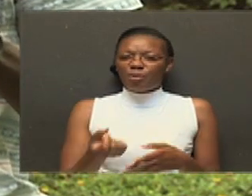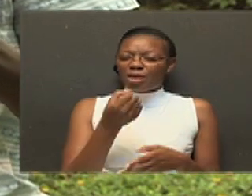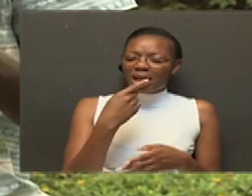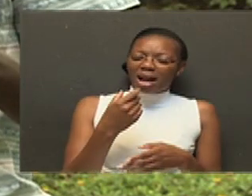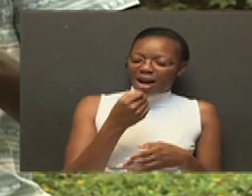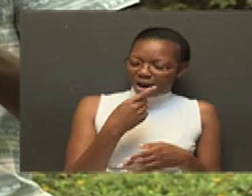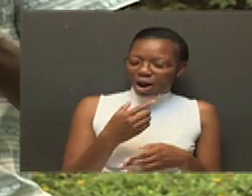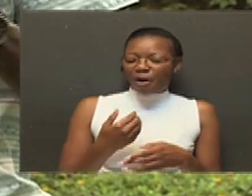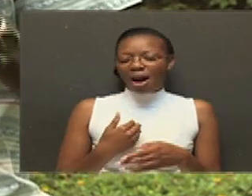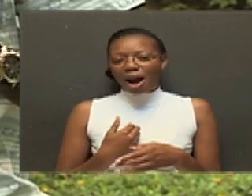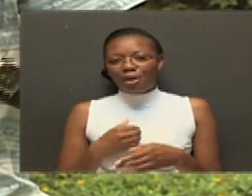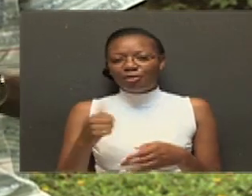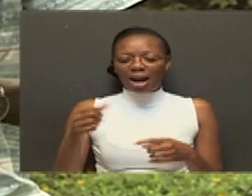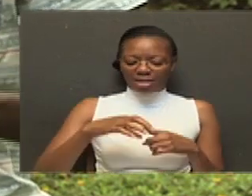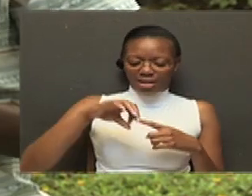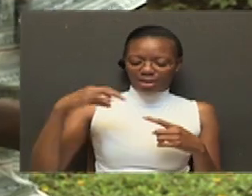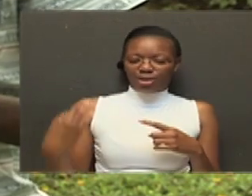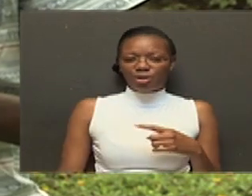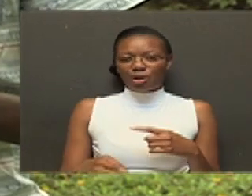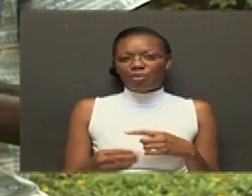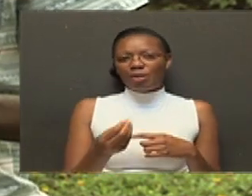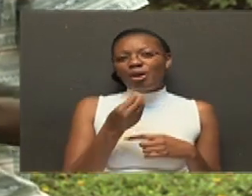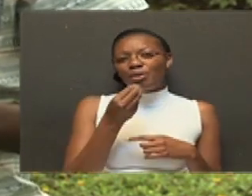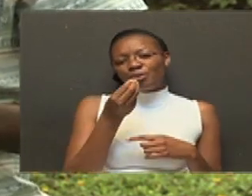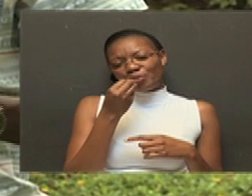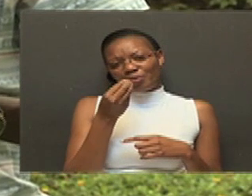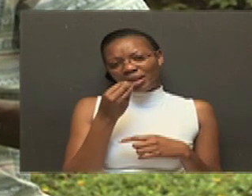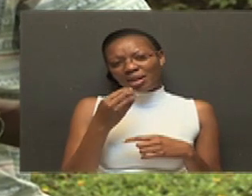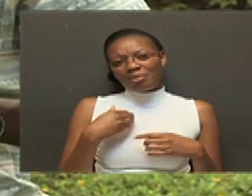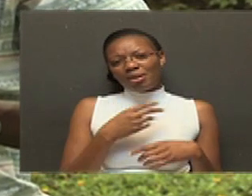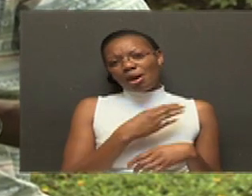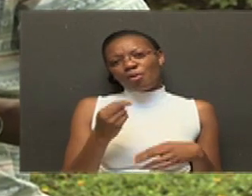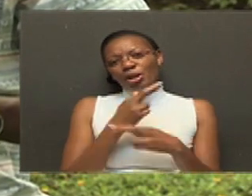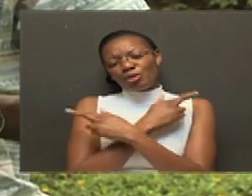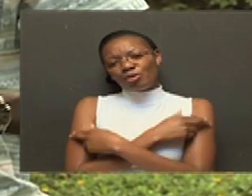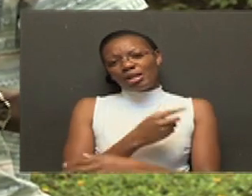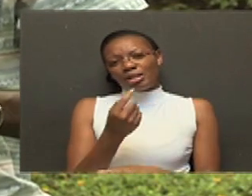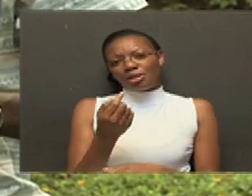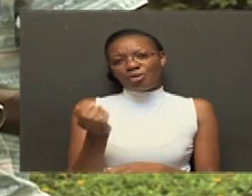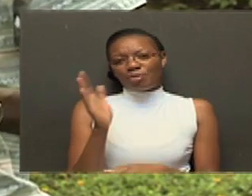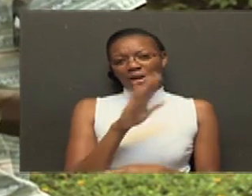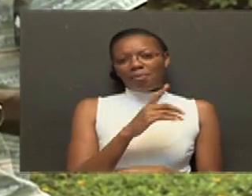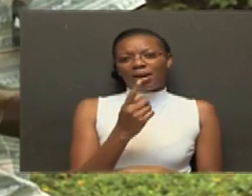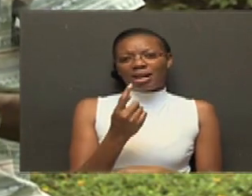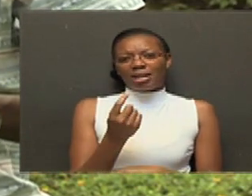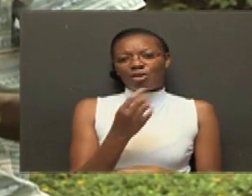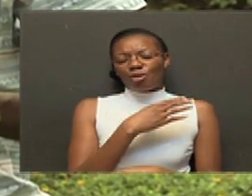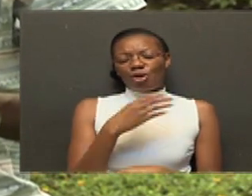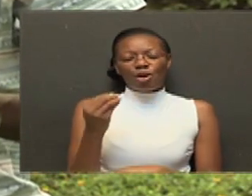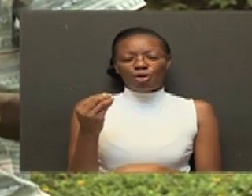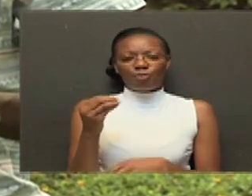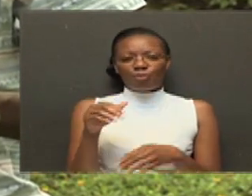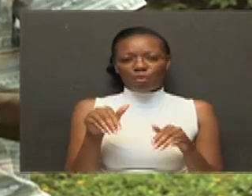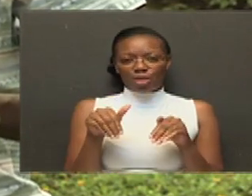vile mulberry hutumiwa kama mboga pia. Basi wachamie nipongewa kidogo lakini usibanduke kwa nitarejea na mengi zaidi